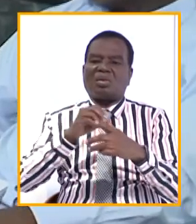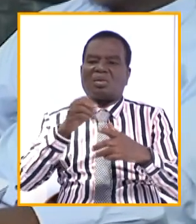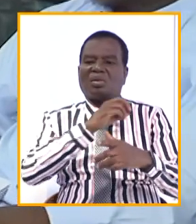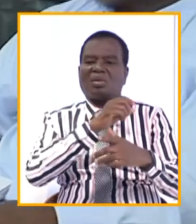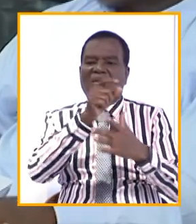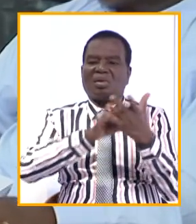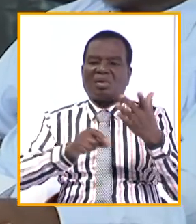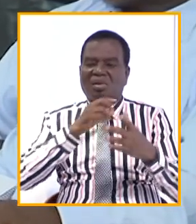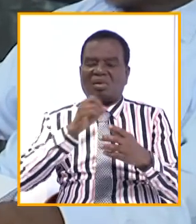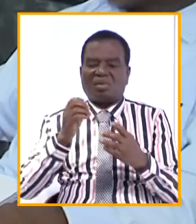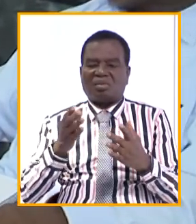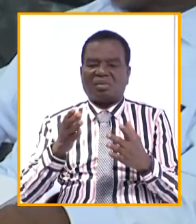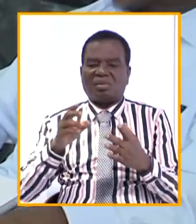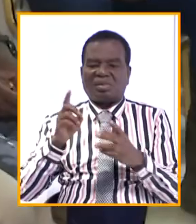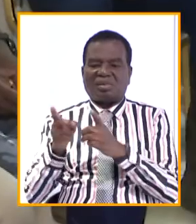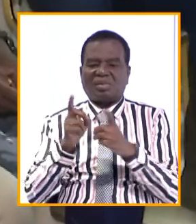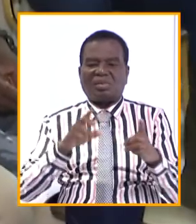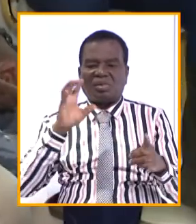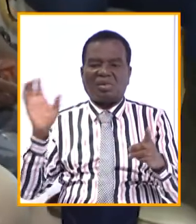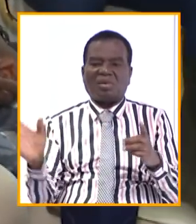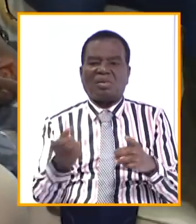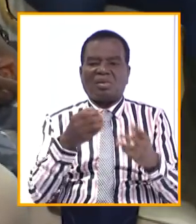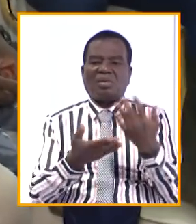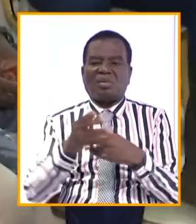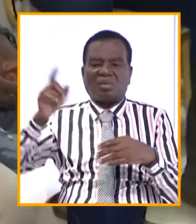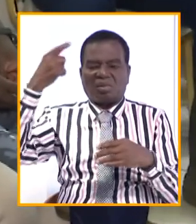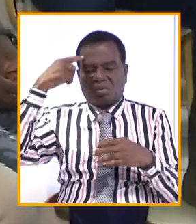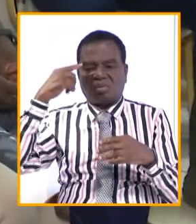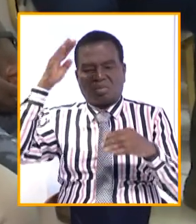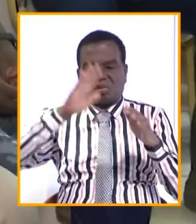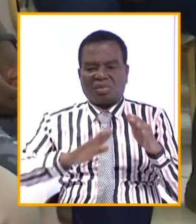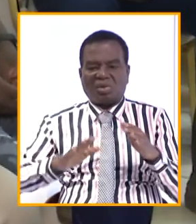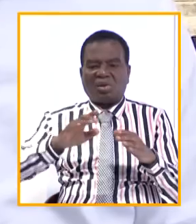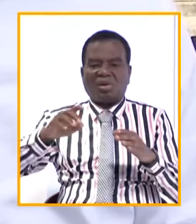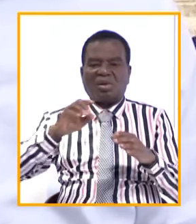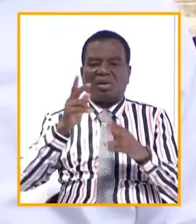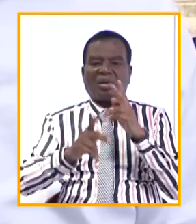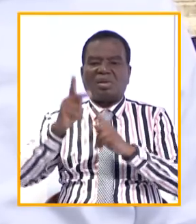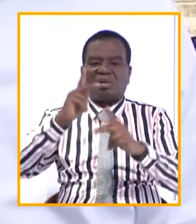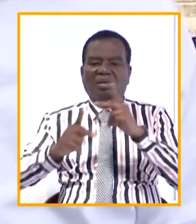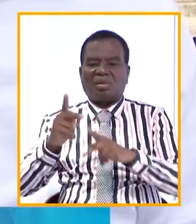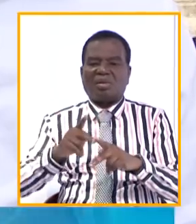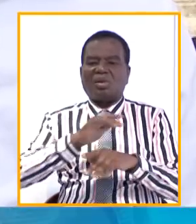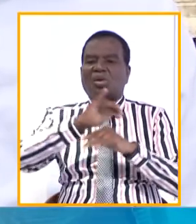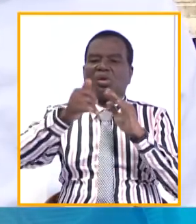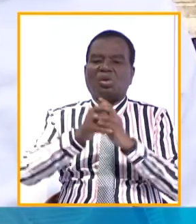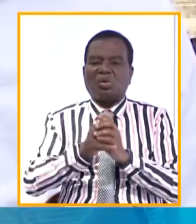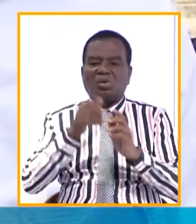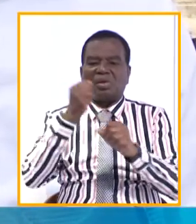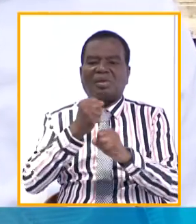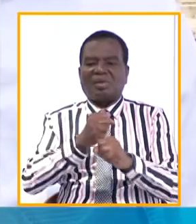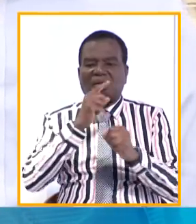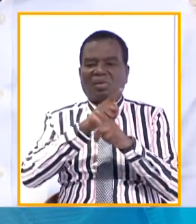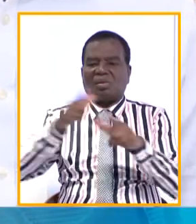inondés. Des mesures sont prises par le gouvernement pour soulager les populations. Les emprises de tous les ouvrages